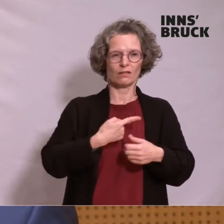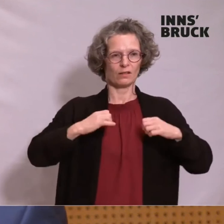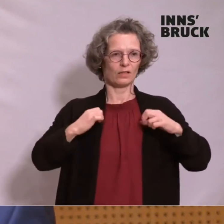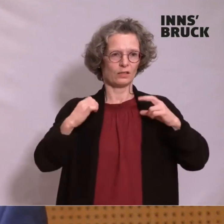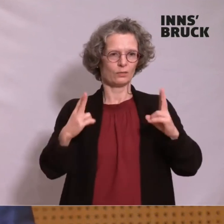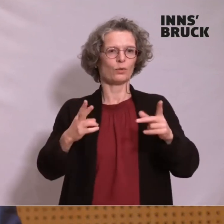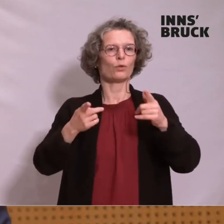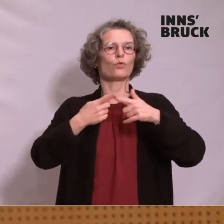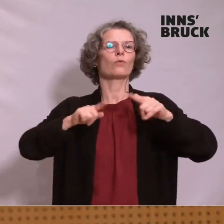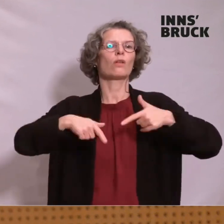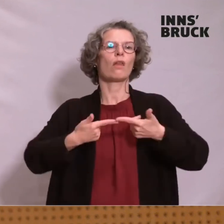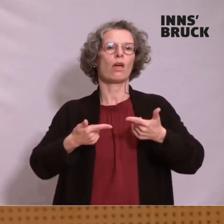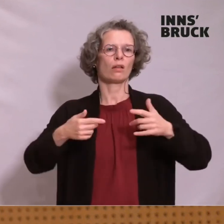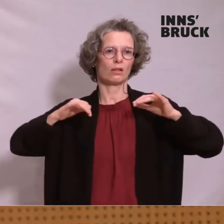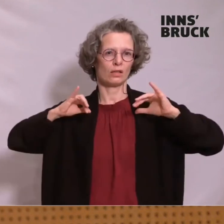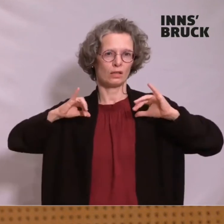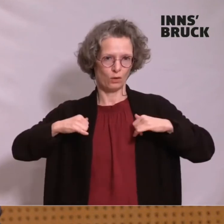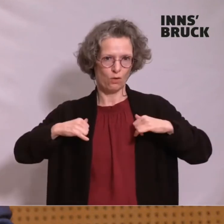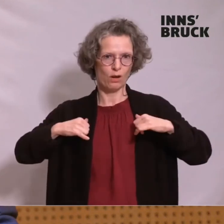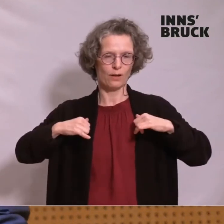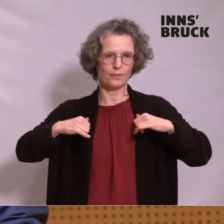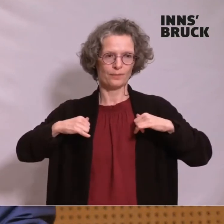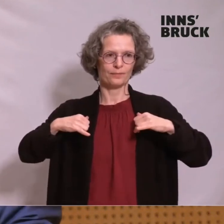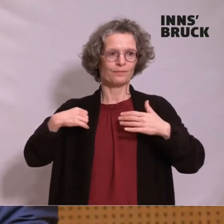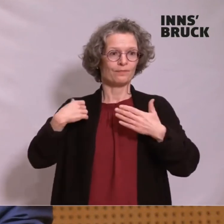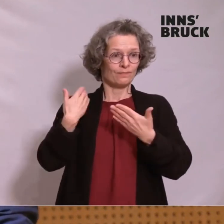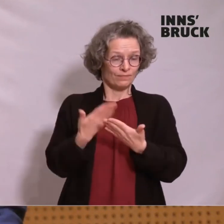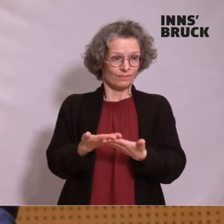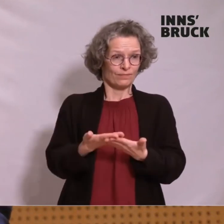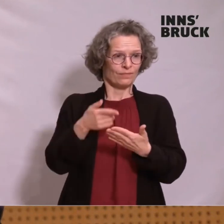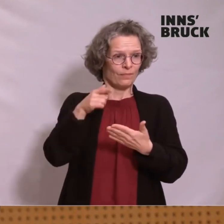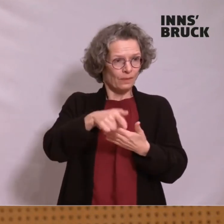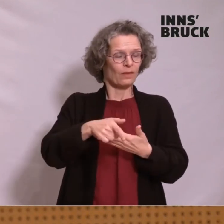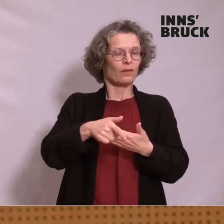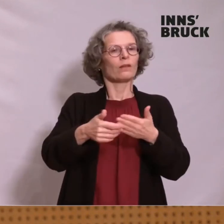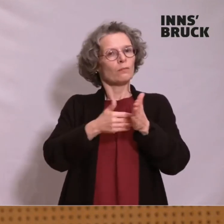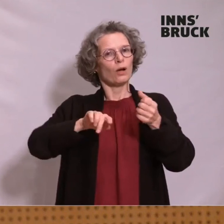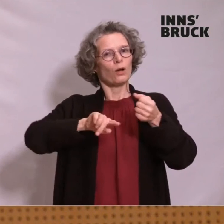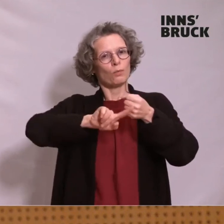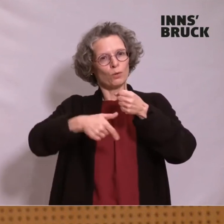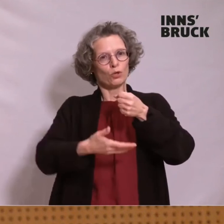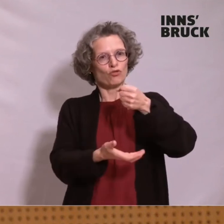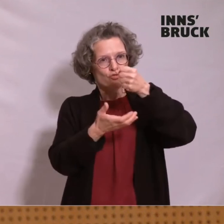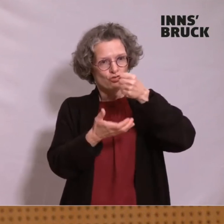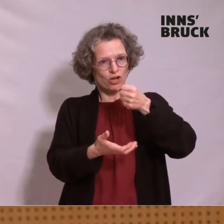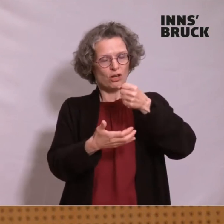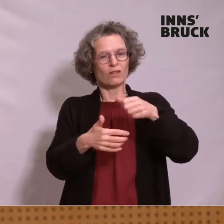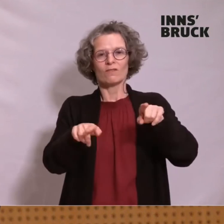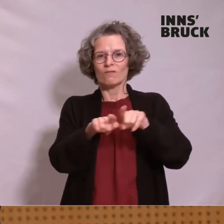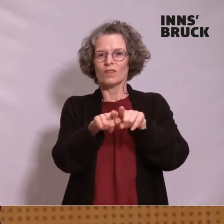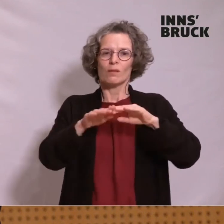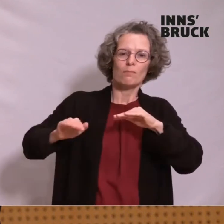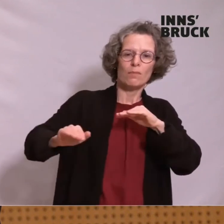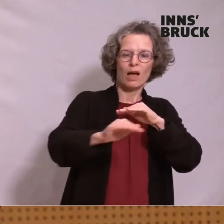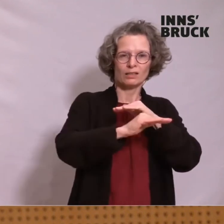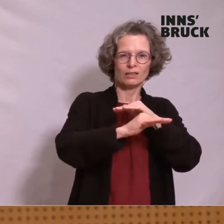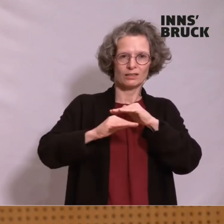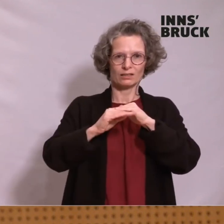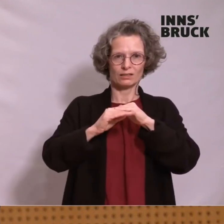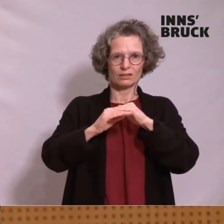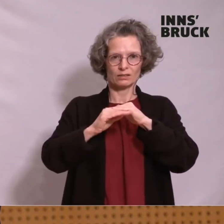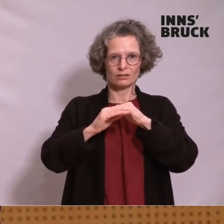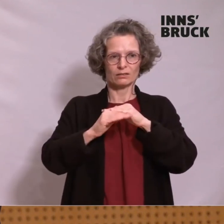ganzen Land Tirol. Dafür ist ein Budget jedenfalls die Grundlage. Es ist der